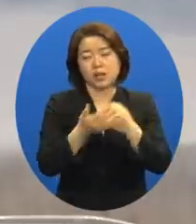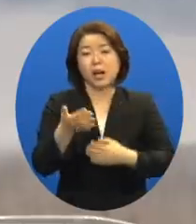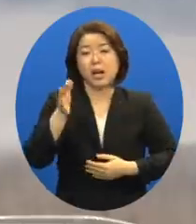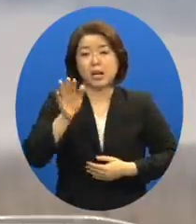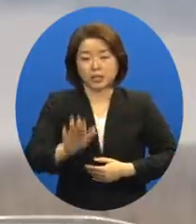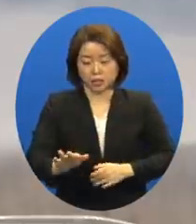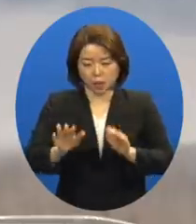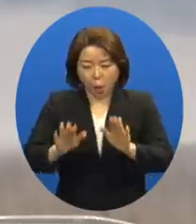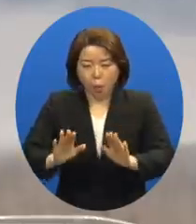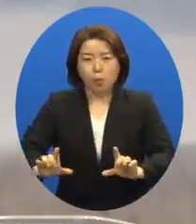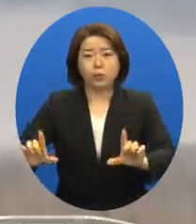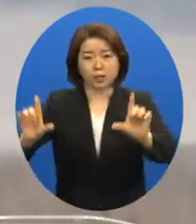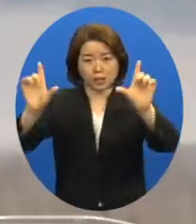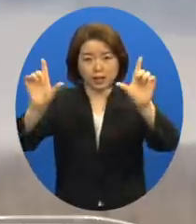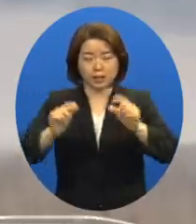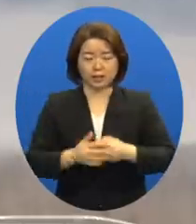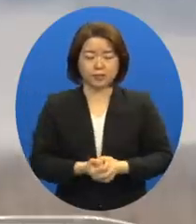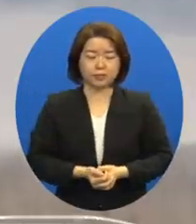오늘날은